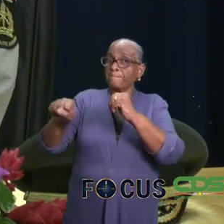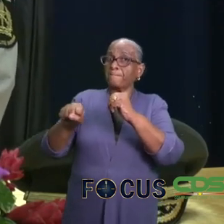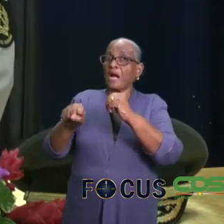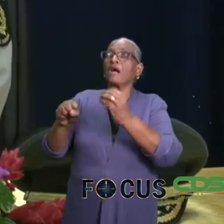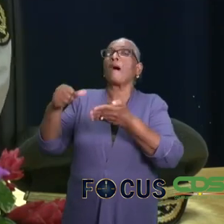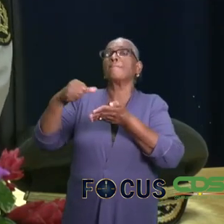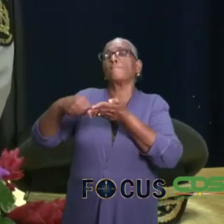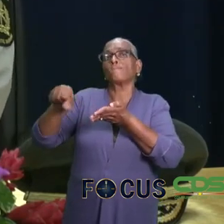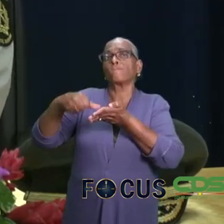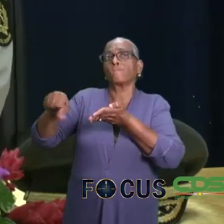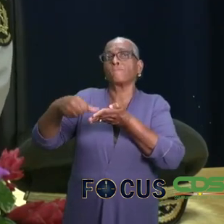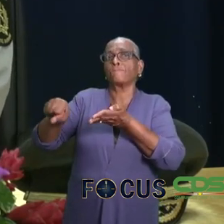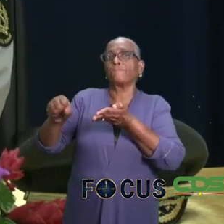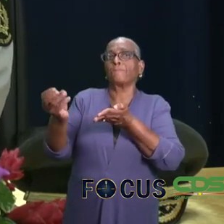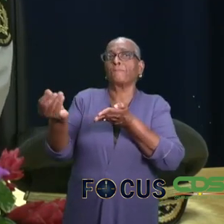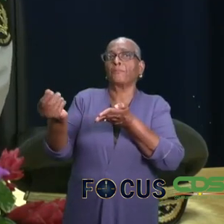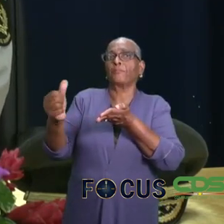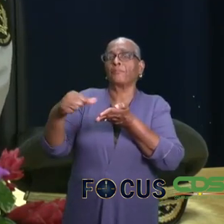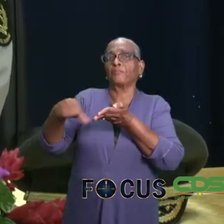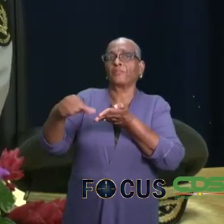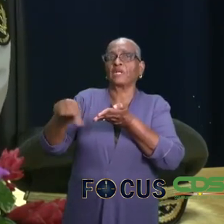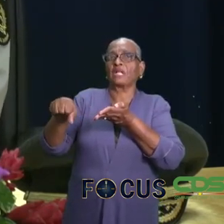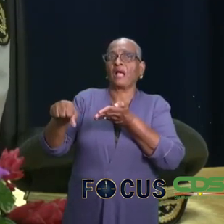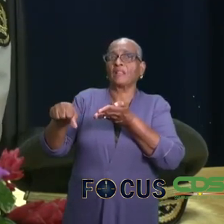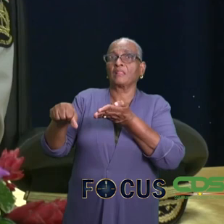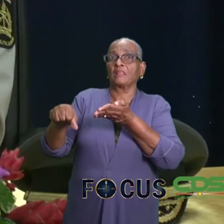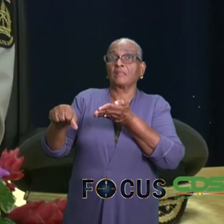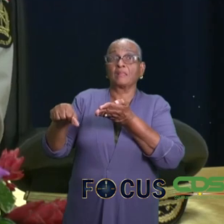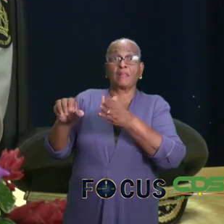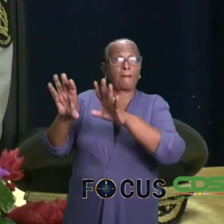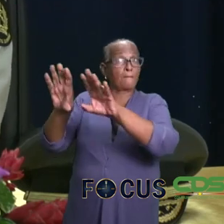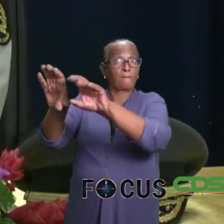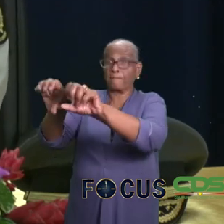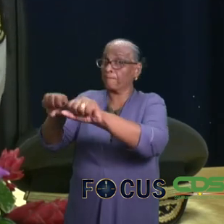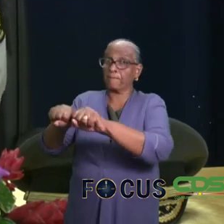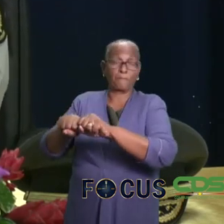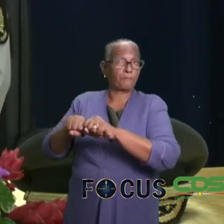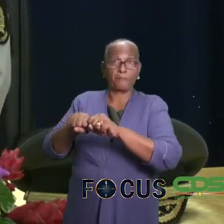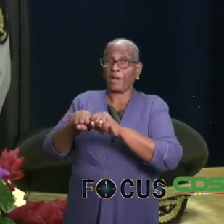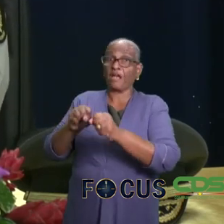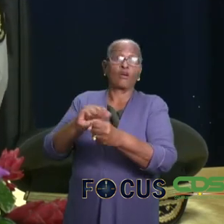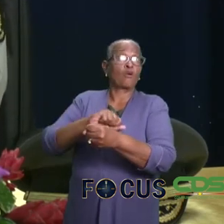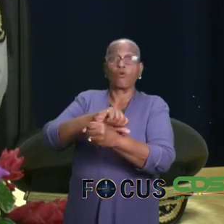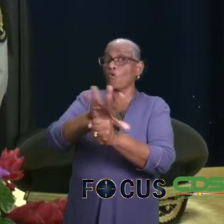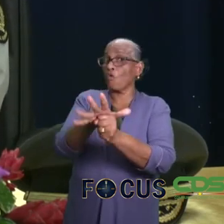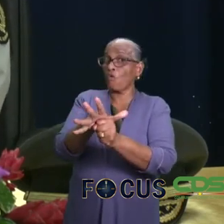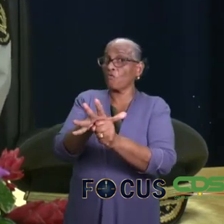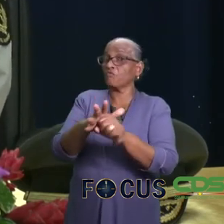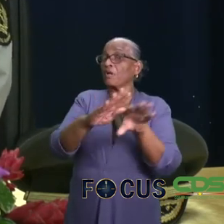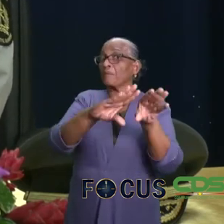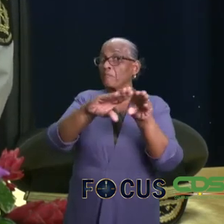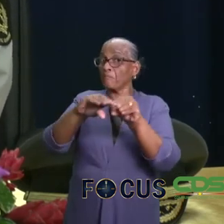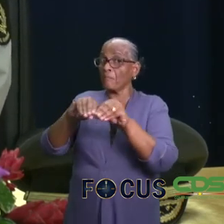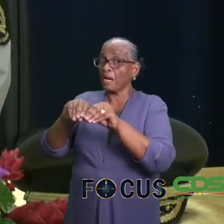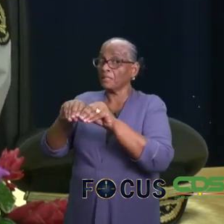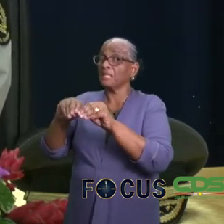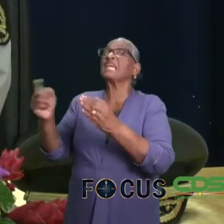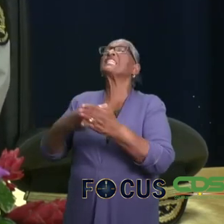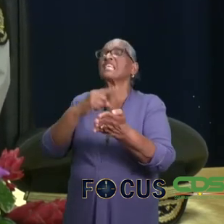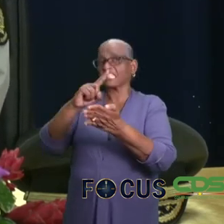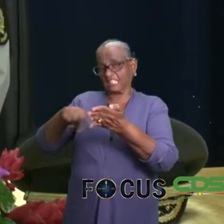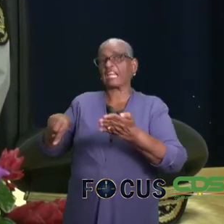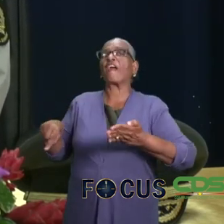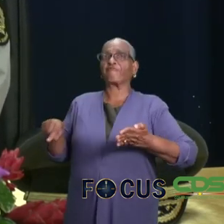boete. De overtredingen van de COVID-maatregelen worden aangemerkt als strafbare